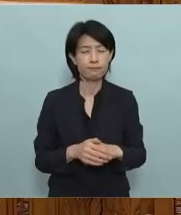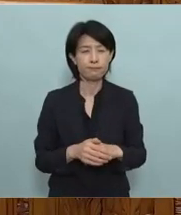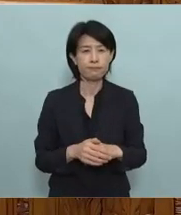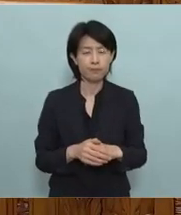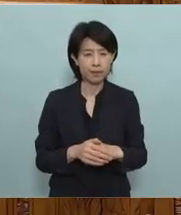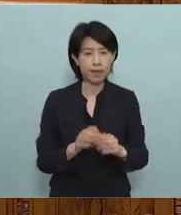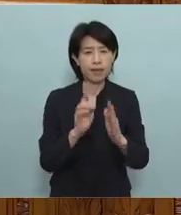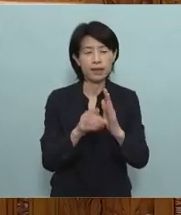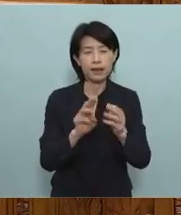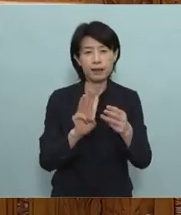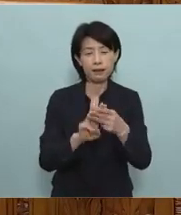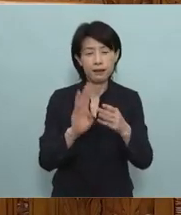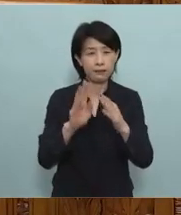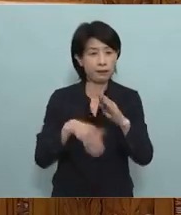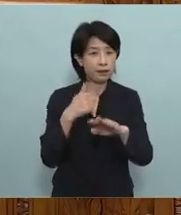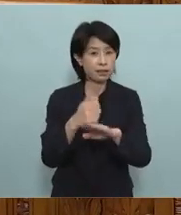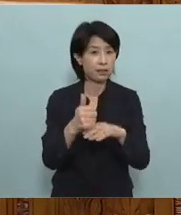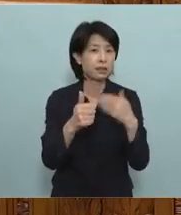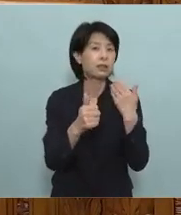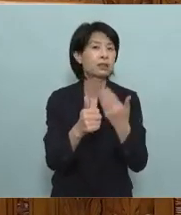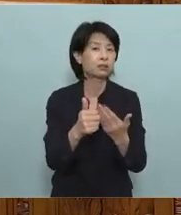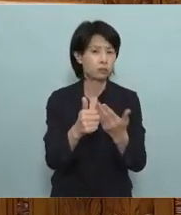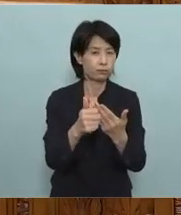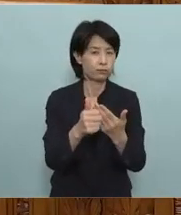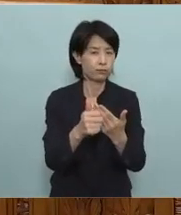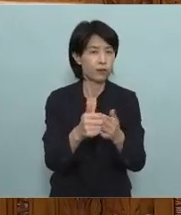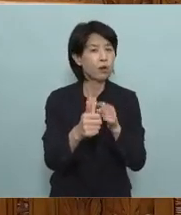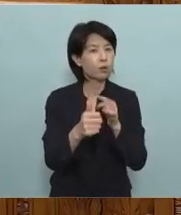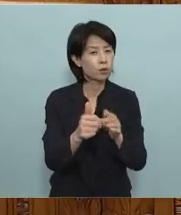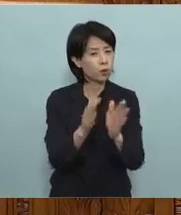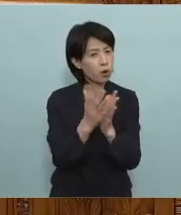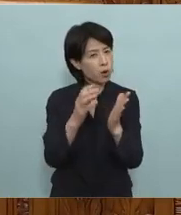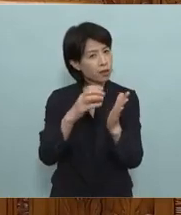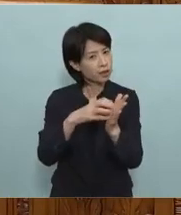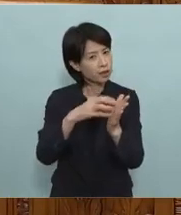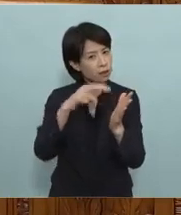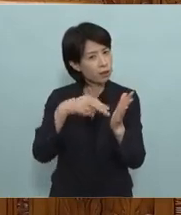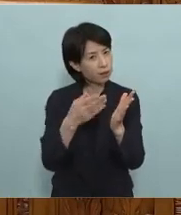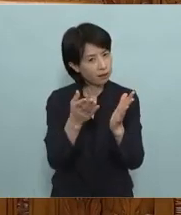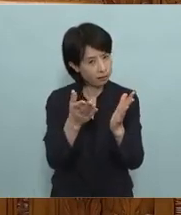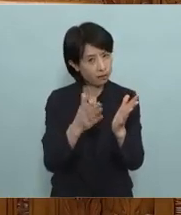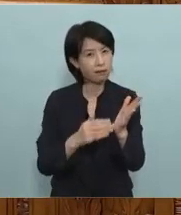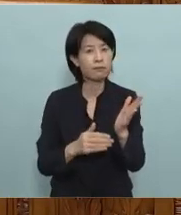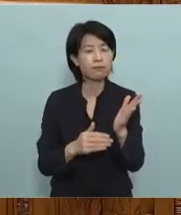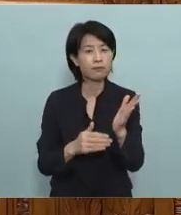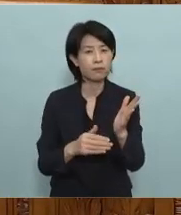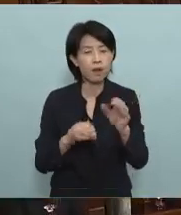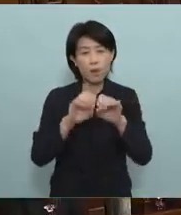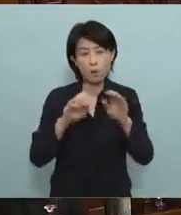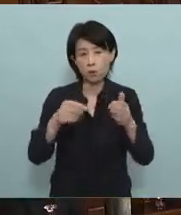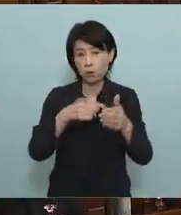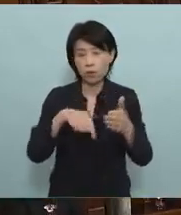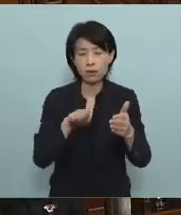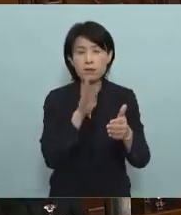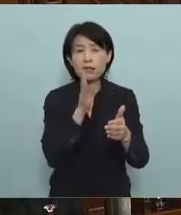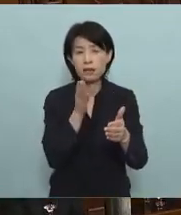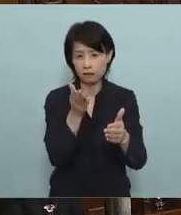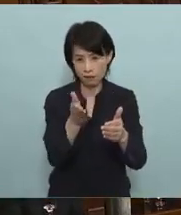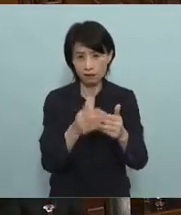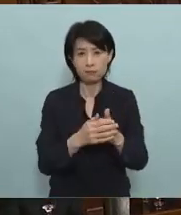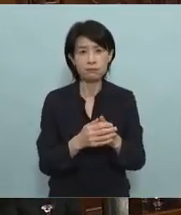寺田大臣にお伺いします。その記事をお読みになりましたか。報道内容は事実でしょう